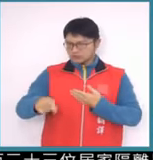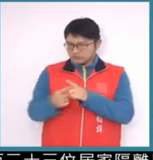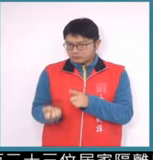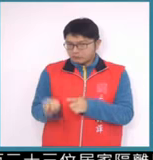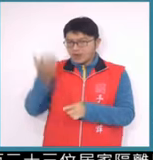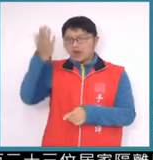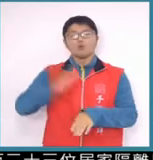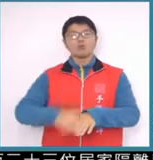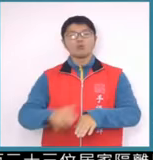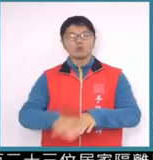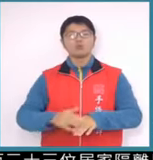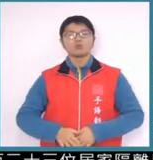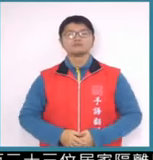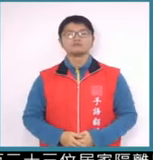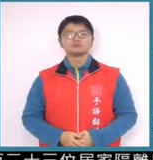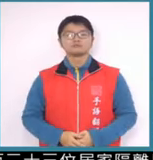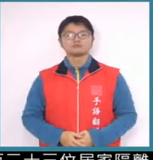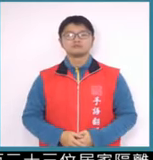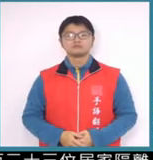上简要的说明。